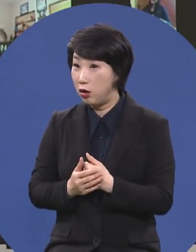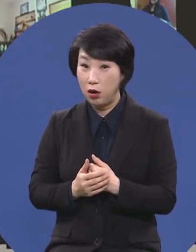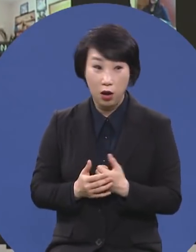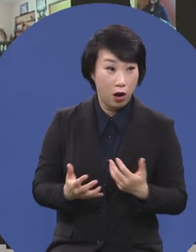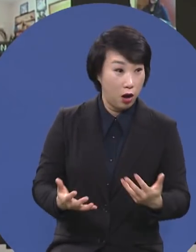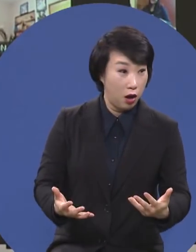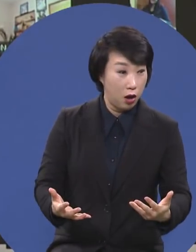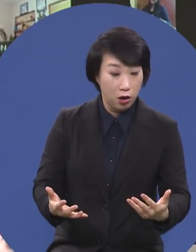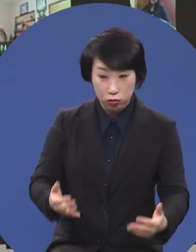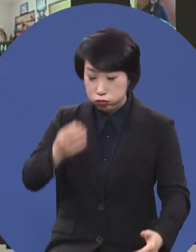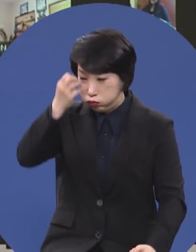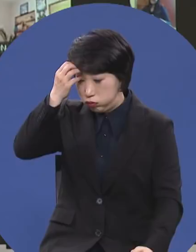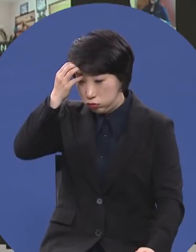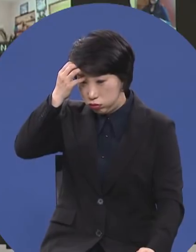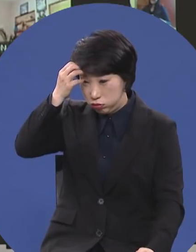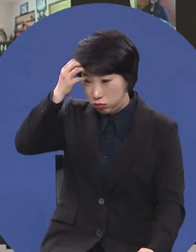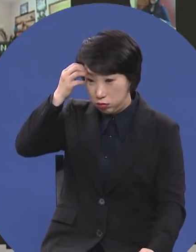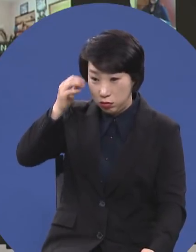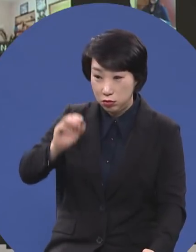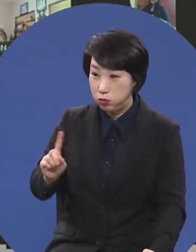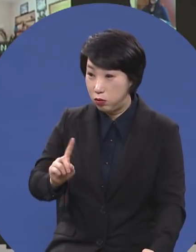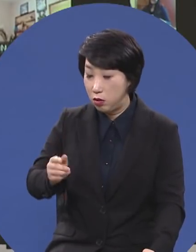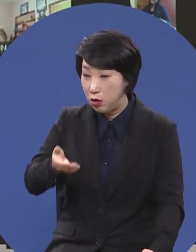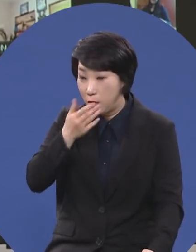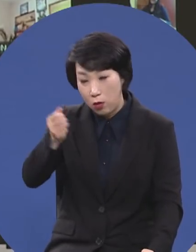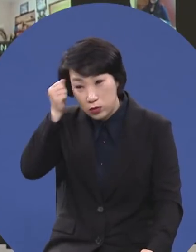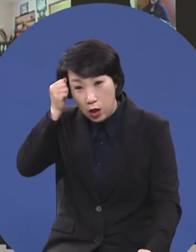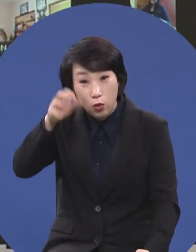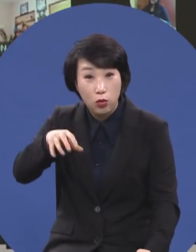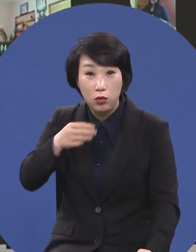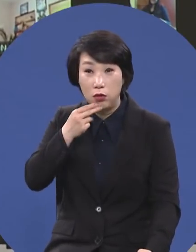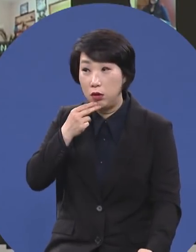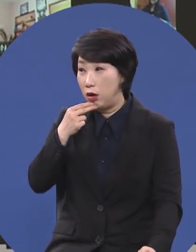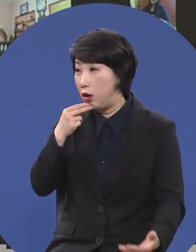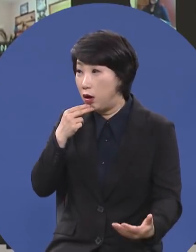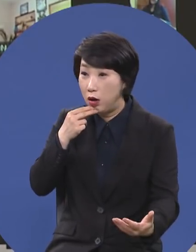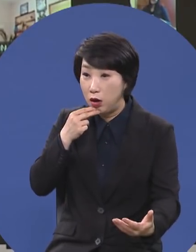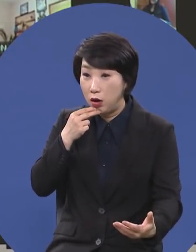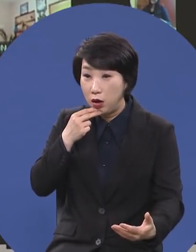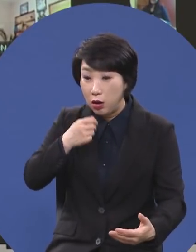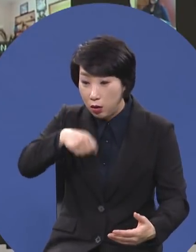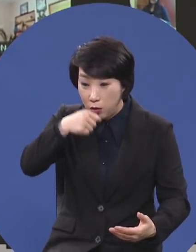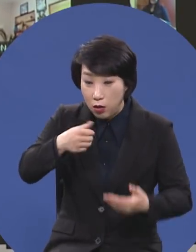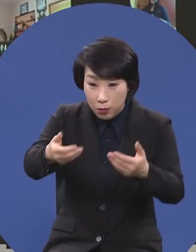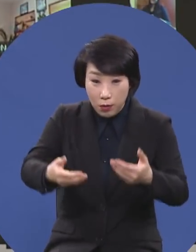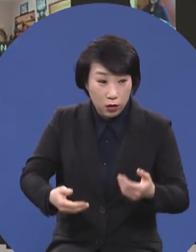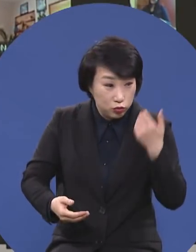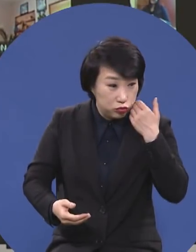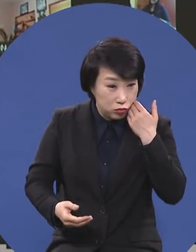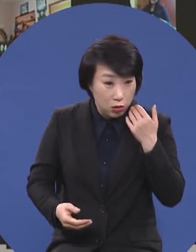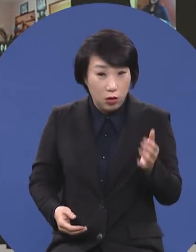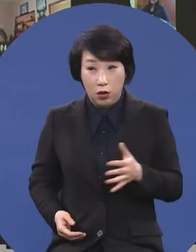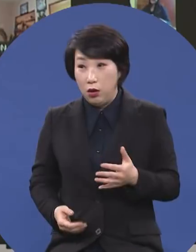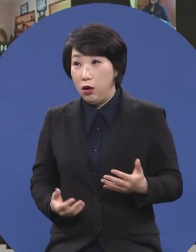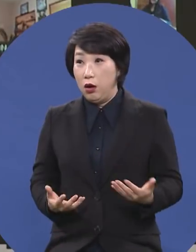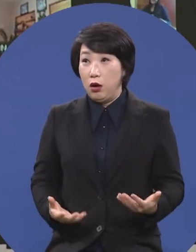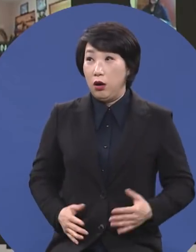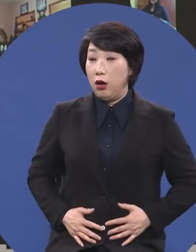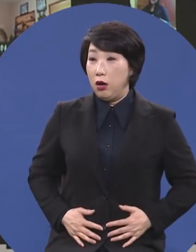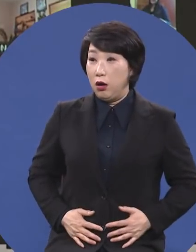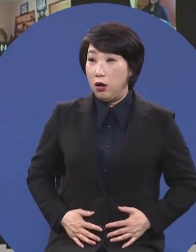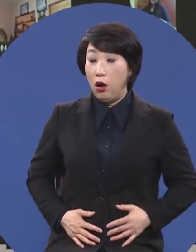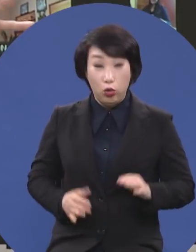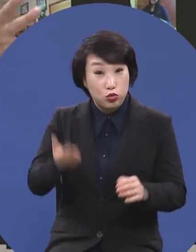붙어있는 사람이 없고 숙식을 장수도 없고 얻어먹을 밥 한 그릇 얻어먹을 수가 없어. 그렇게